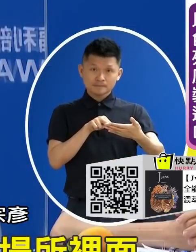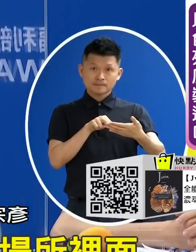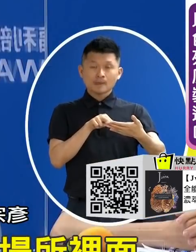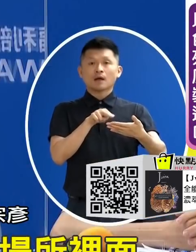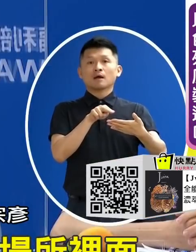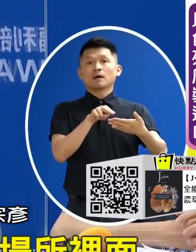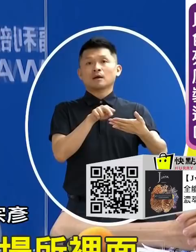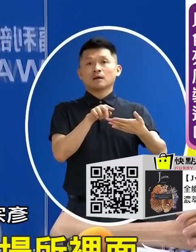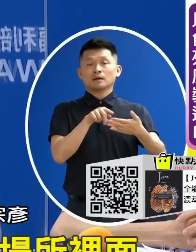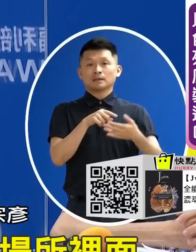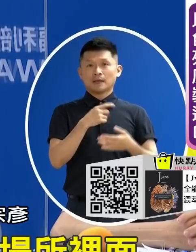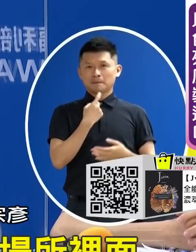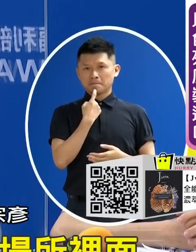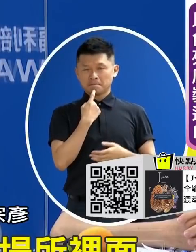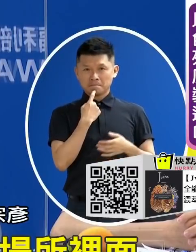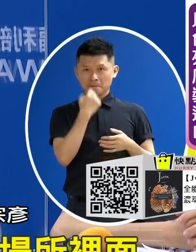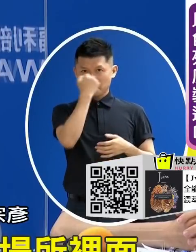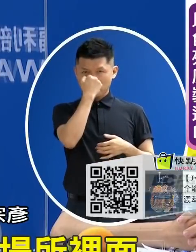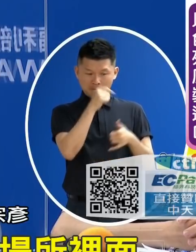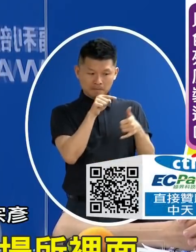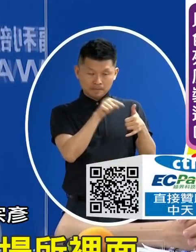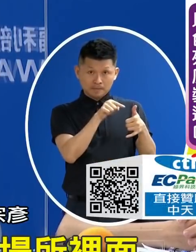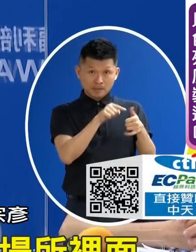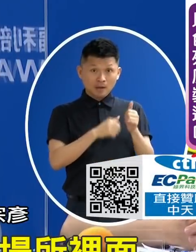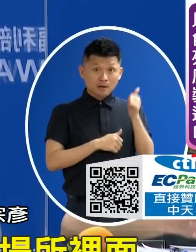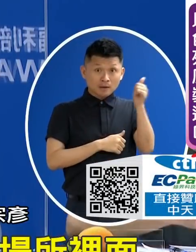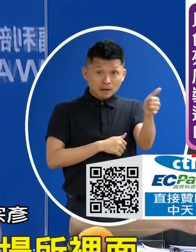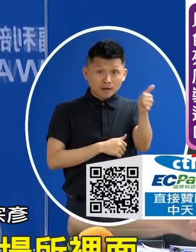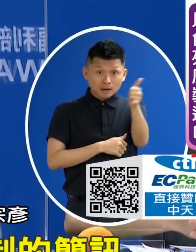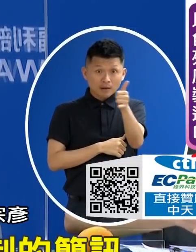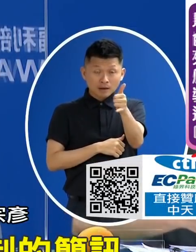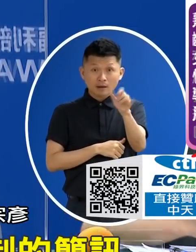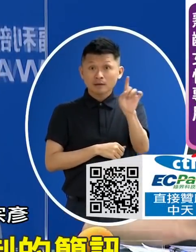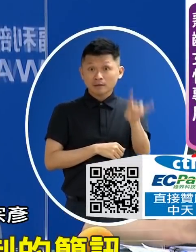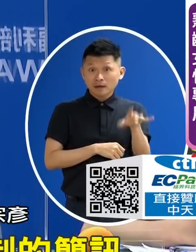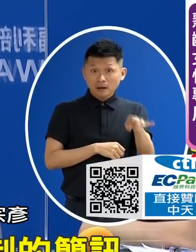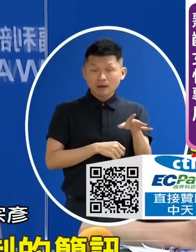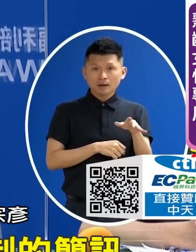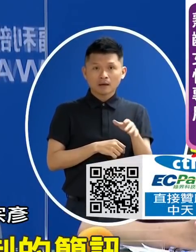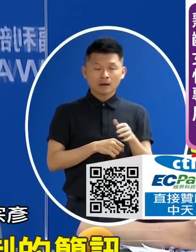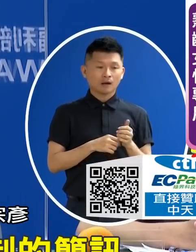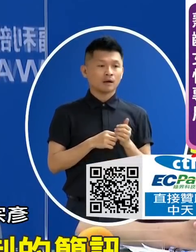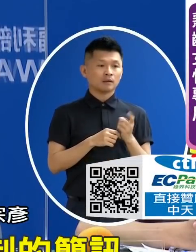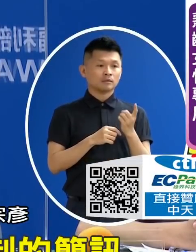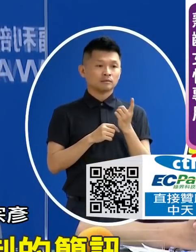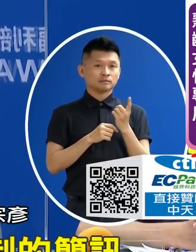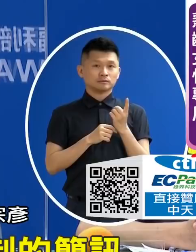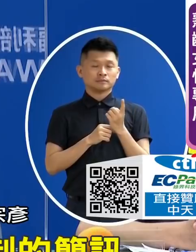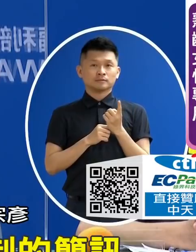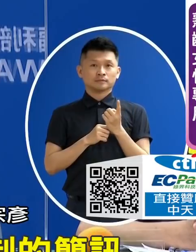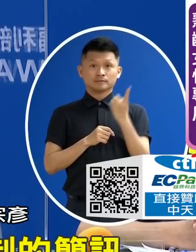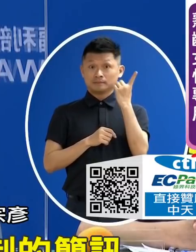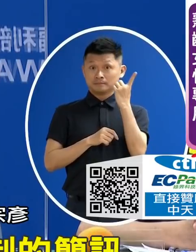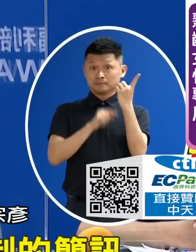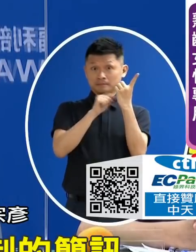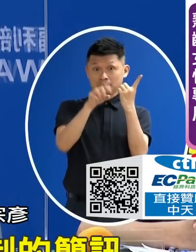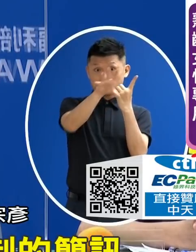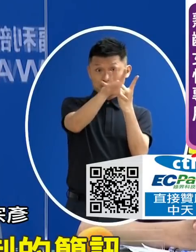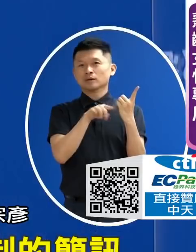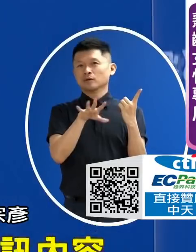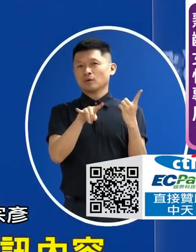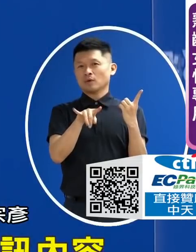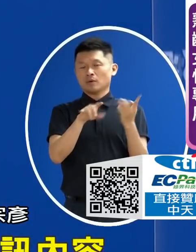刚好这个嫌疑犯有在某一个场所里面有发送一则这个实联制的简